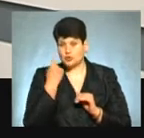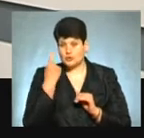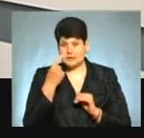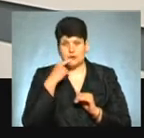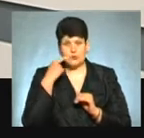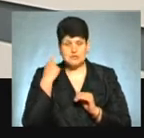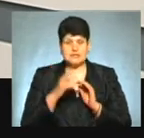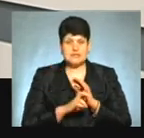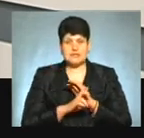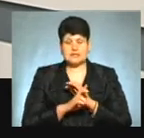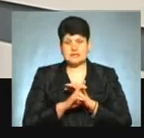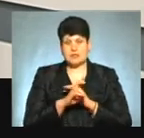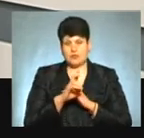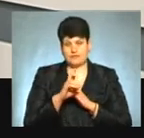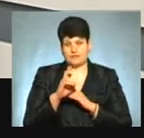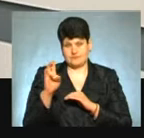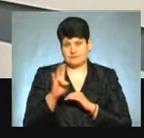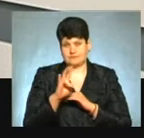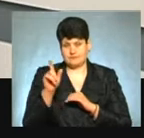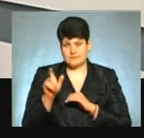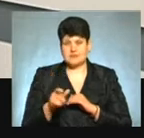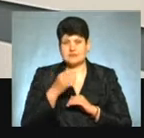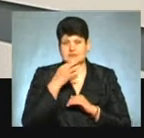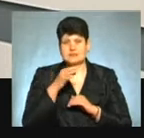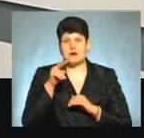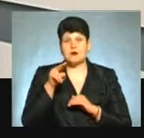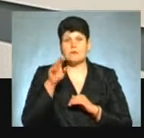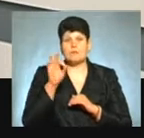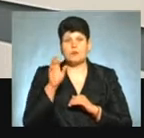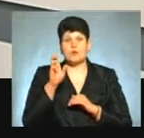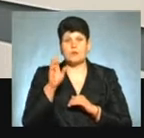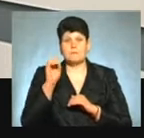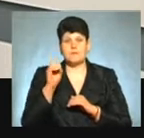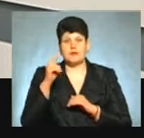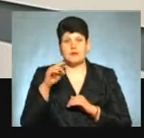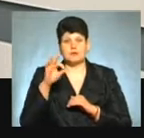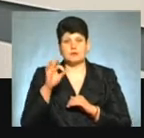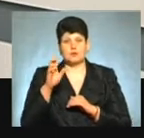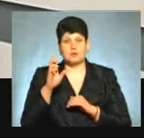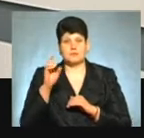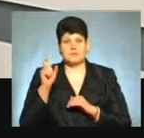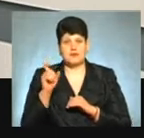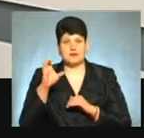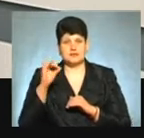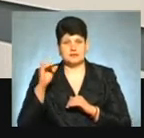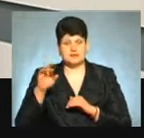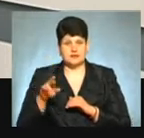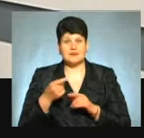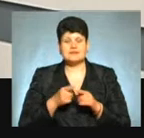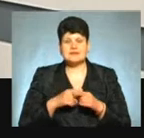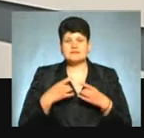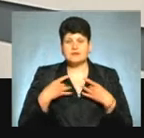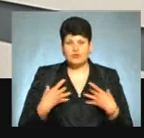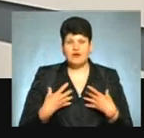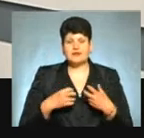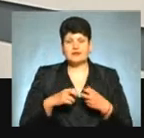російських церковних ієрархів винайшов термін «побідобєсія». Це, по суті, святкування на кістках